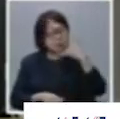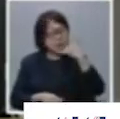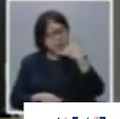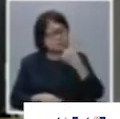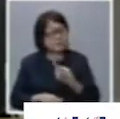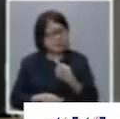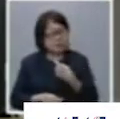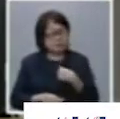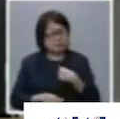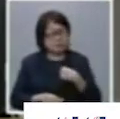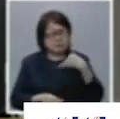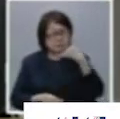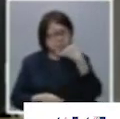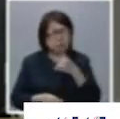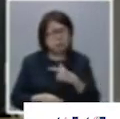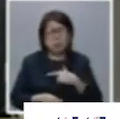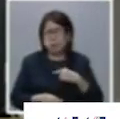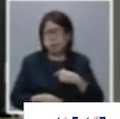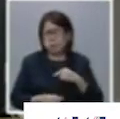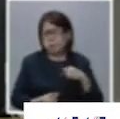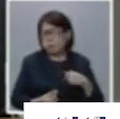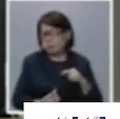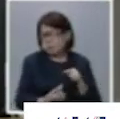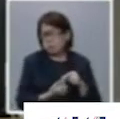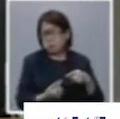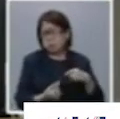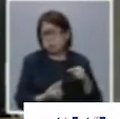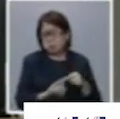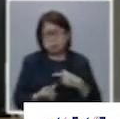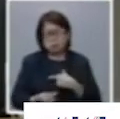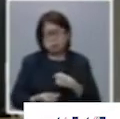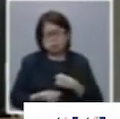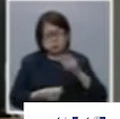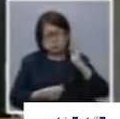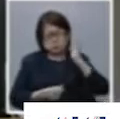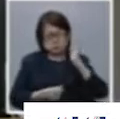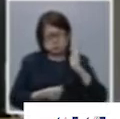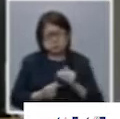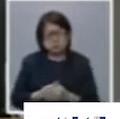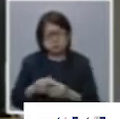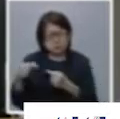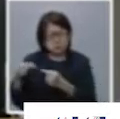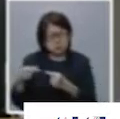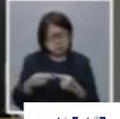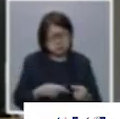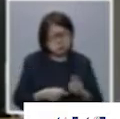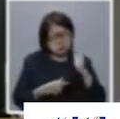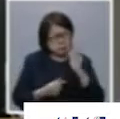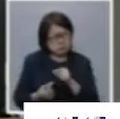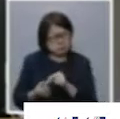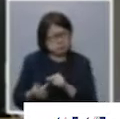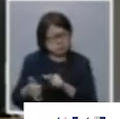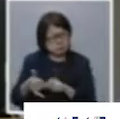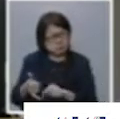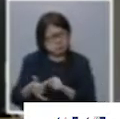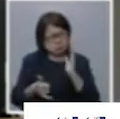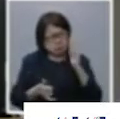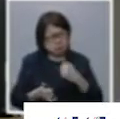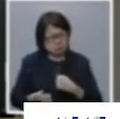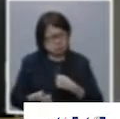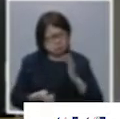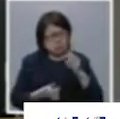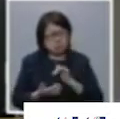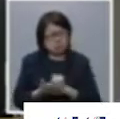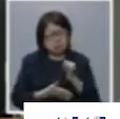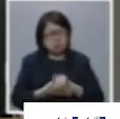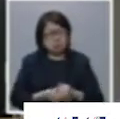ษถูกใจมากนะครับขอให้พูดในมาตราต่อไปด้วยว่าท่านแน่ท่านประยุทธ์